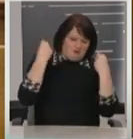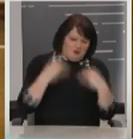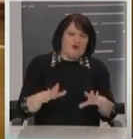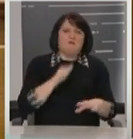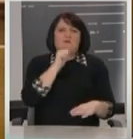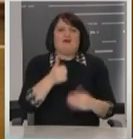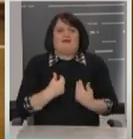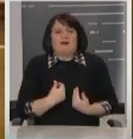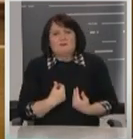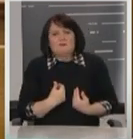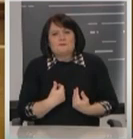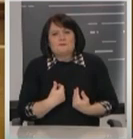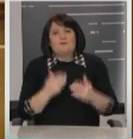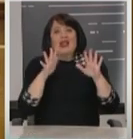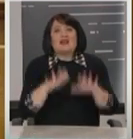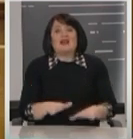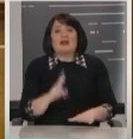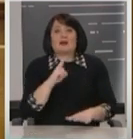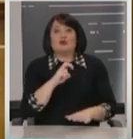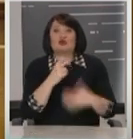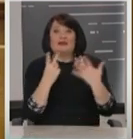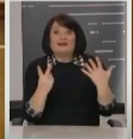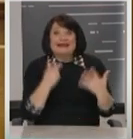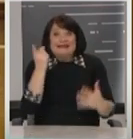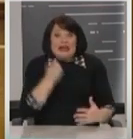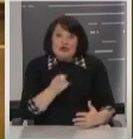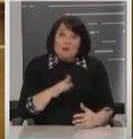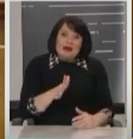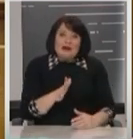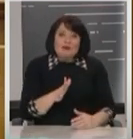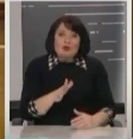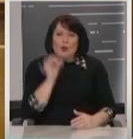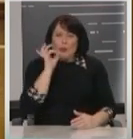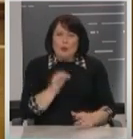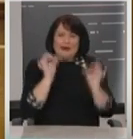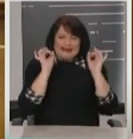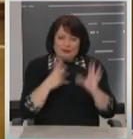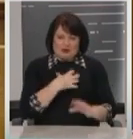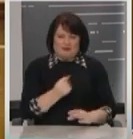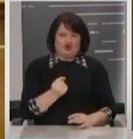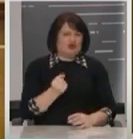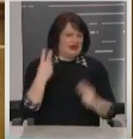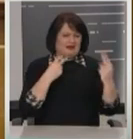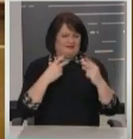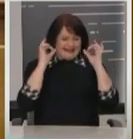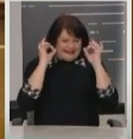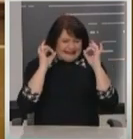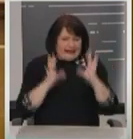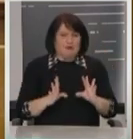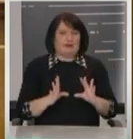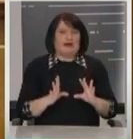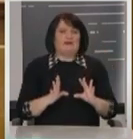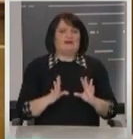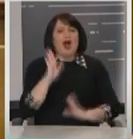με ανεργία κοντά στο 27%, με μηδενική αξιοπιστία απέναντι στους εταίρους, αλλά και στις διεθνείς